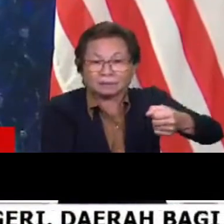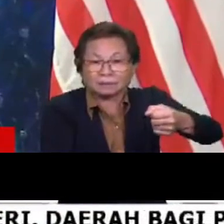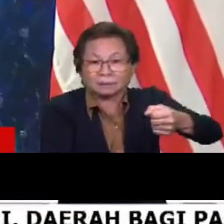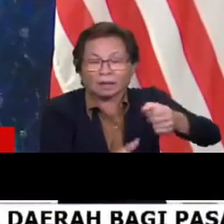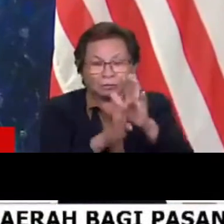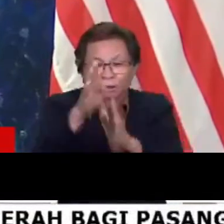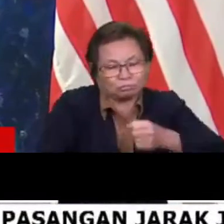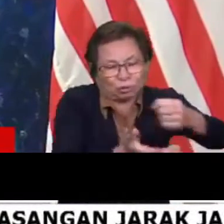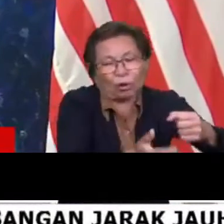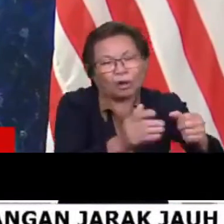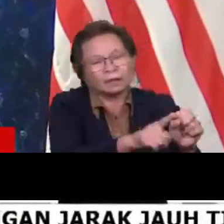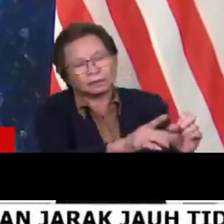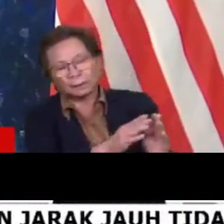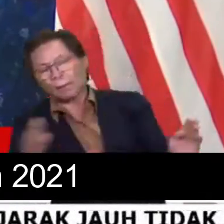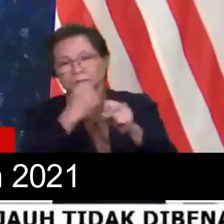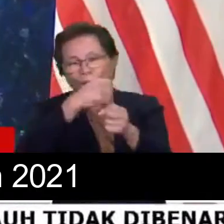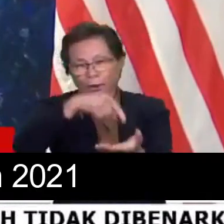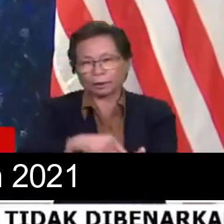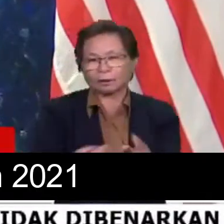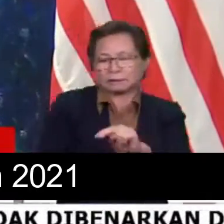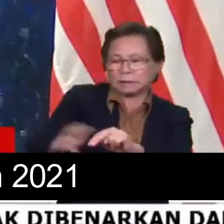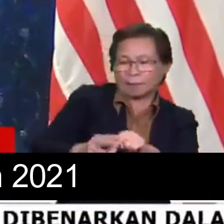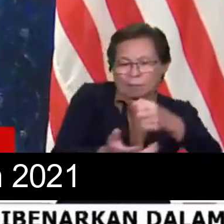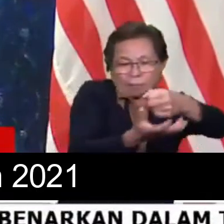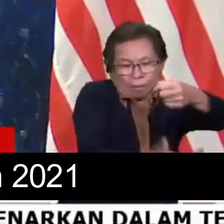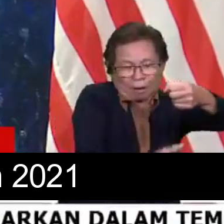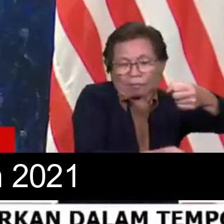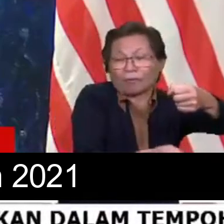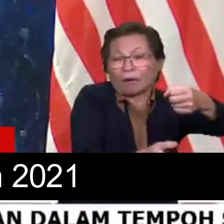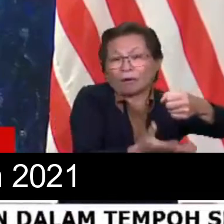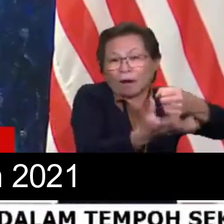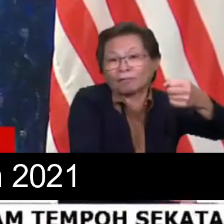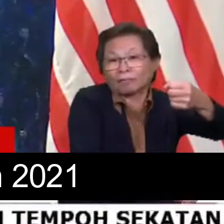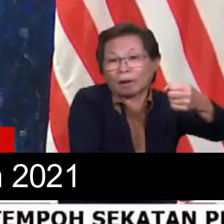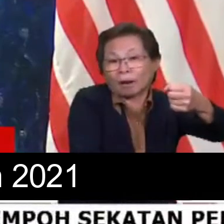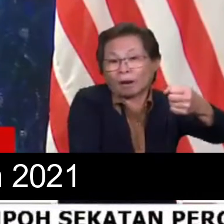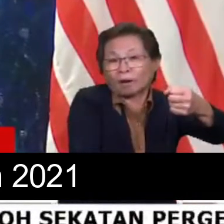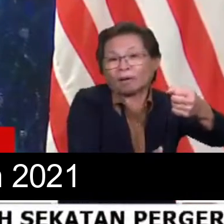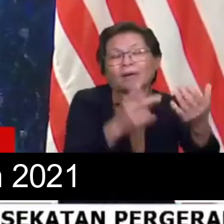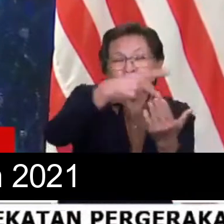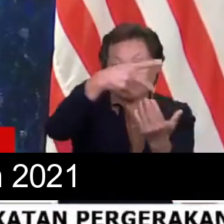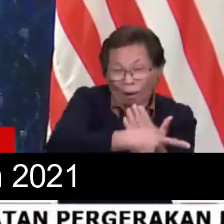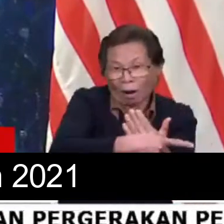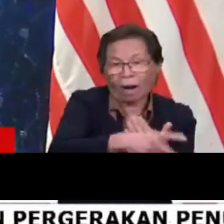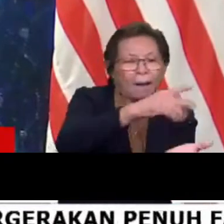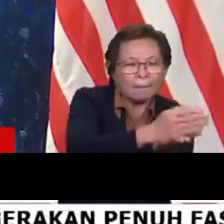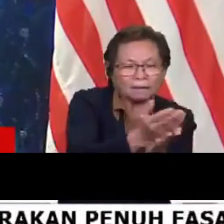sepanjang tahun ini. Sebagai tambahan, pakej tersebut dilengkapi oleh inisiatif Belanjawan